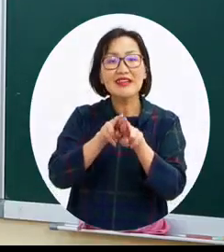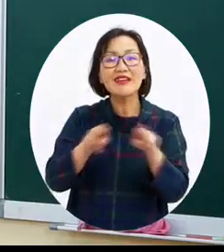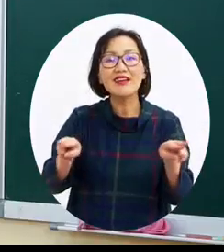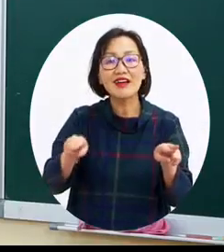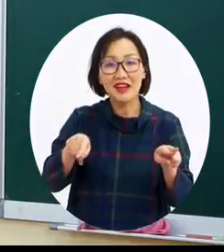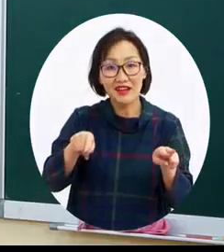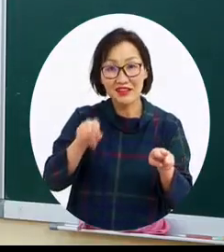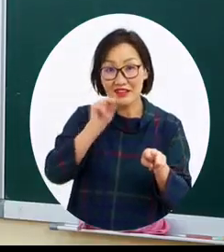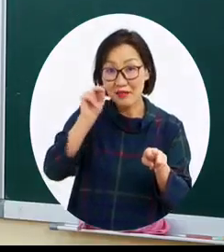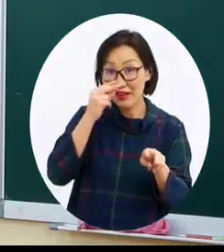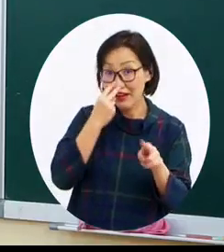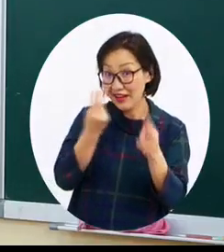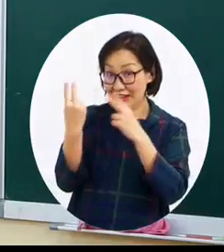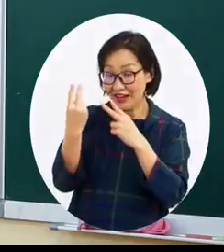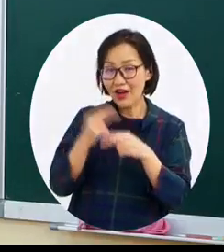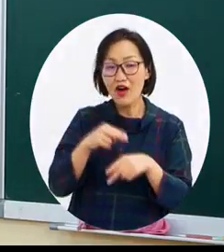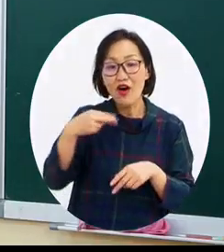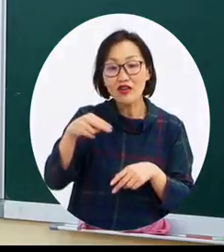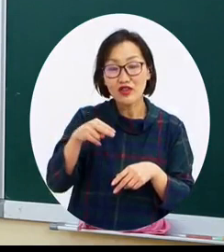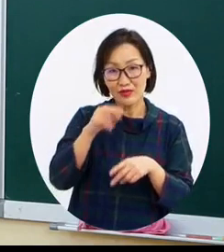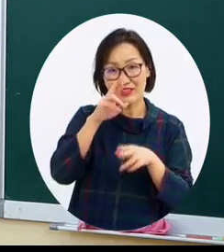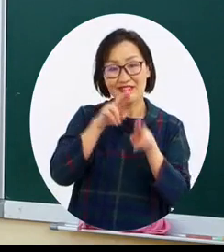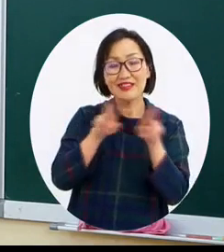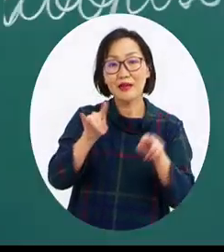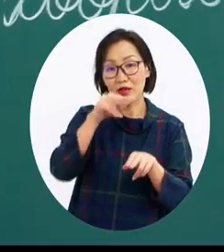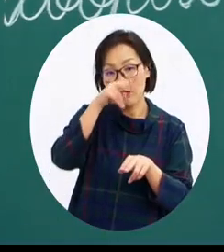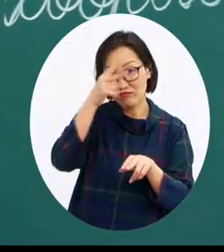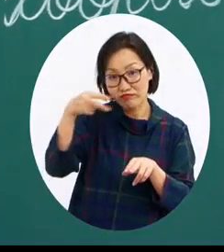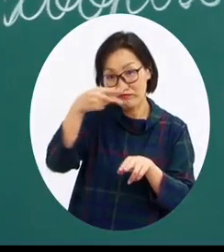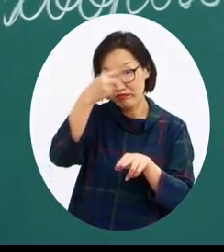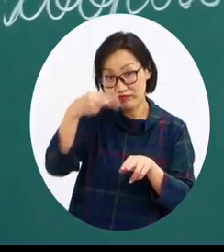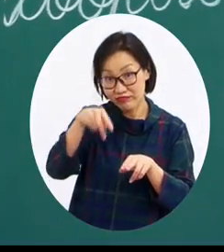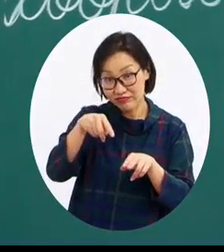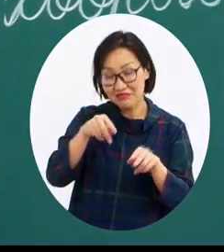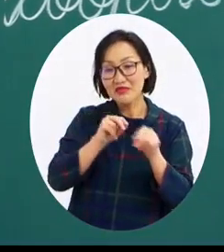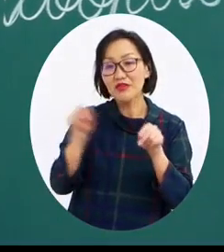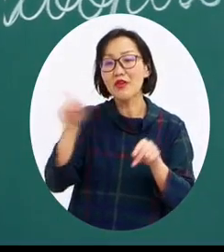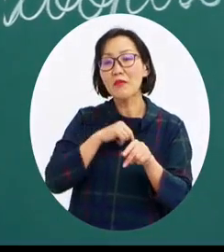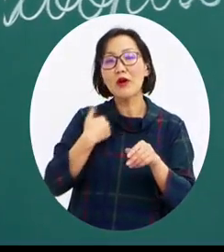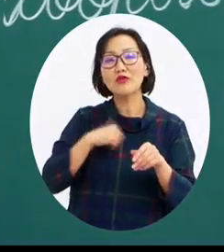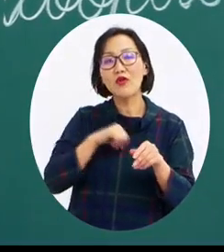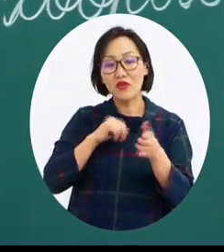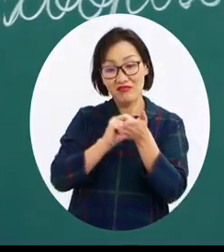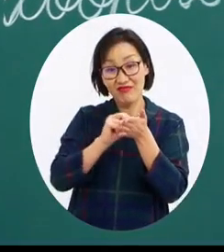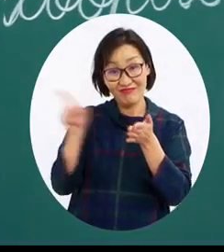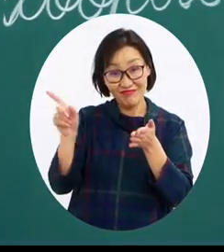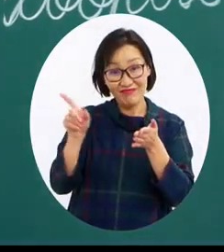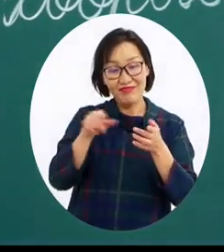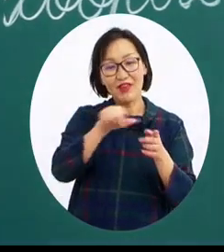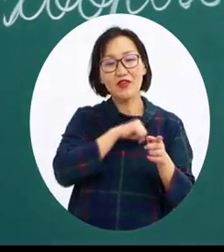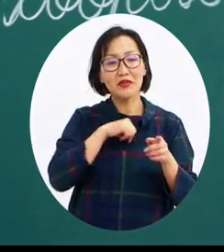гэсэн тэмдгээр тэмдэглэждэг. А ойролцоо утгатай бол ойролцоо гэсэн энэ санаагаар бас ингэж тэмдэглэдэг юм байна. Та нар өөрсдөө багшаахаа